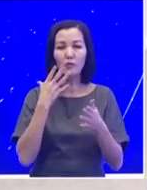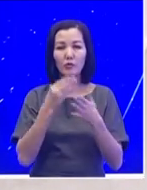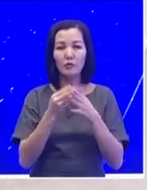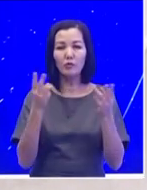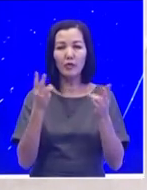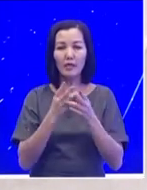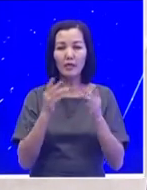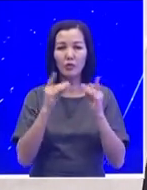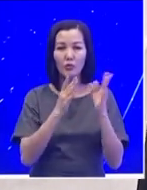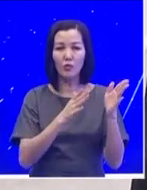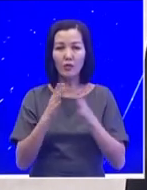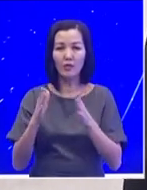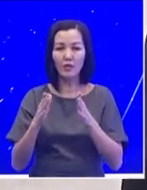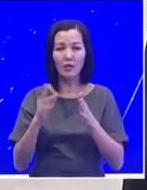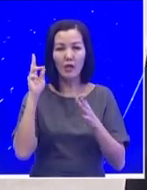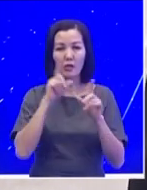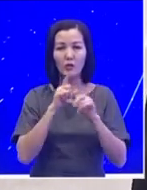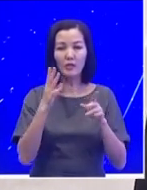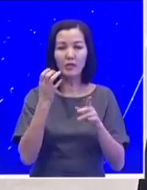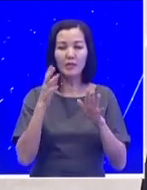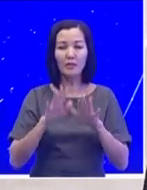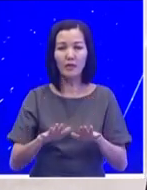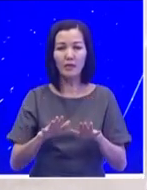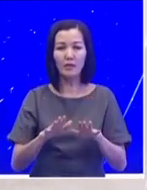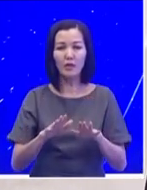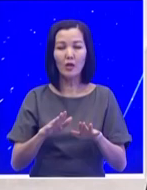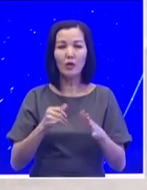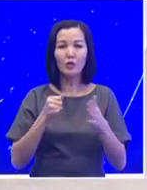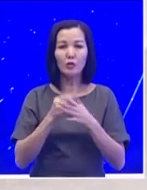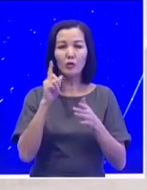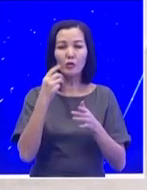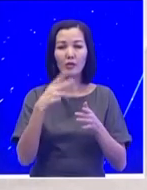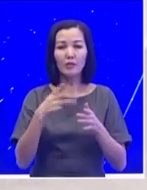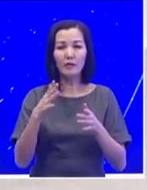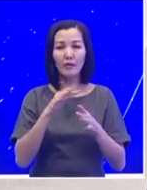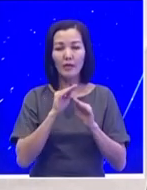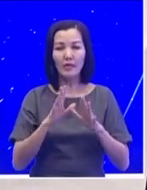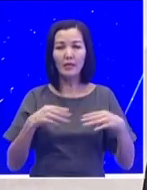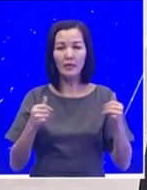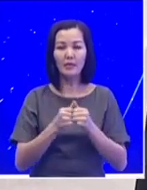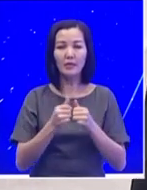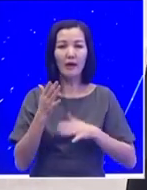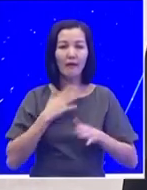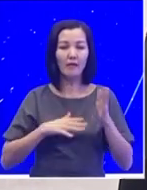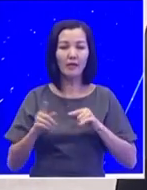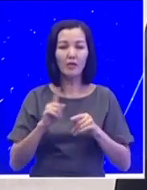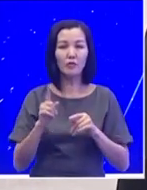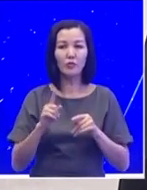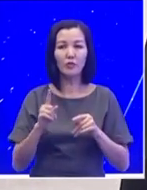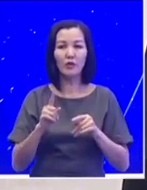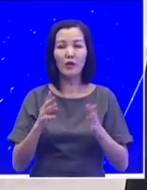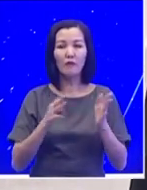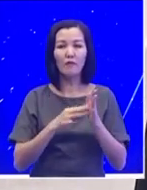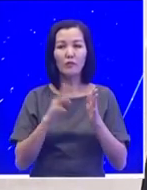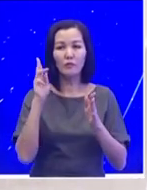пришкольный интернат, и школа в целом рассчитана на 300 мест. 135 детей у нас учатся из многодетных семей. Отрадно то, что в нашей школе 8